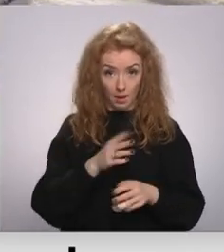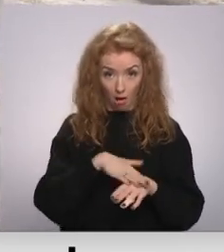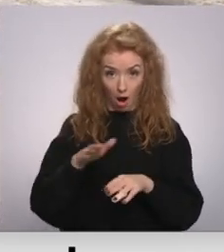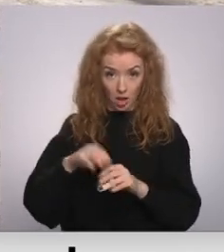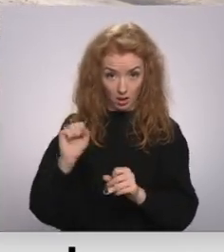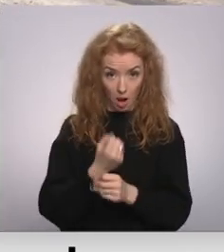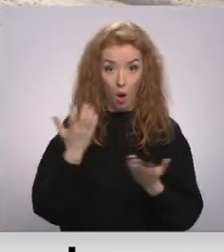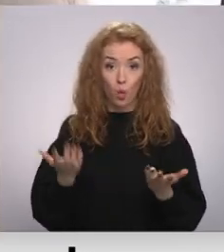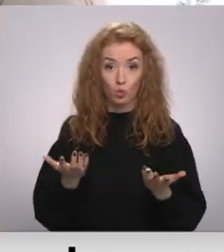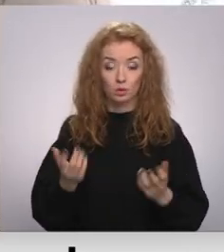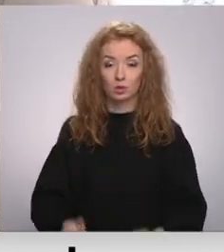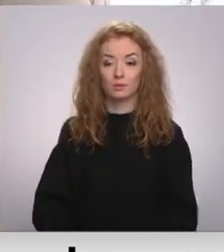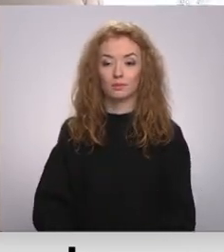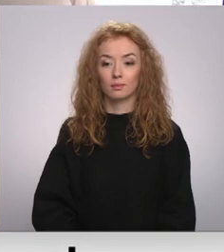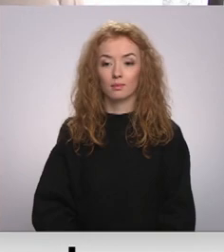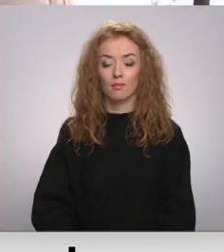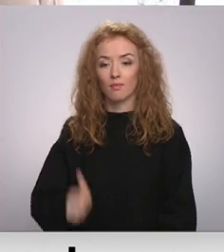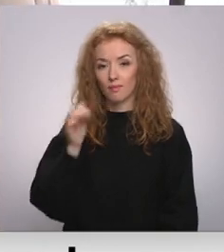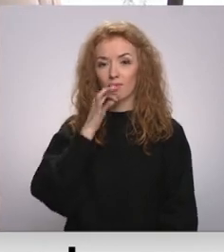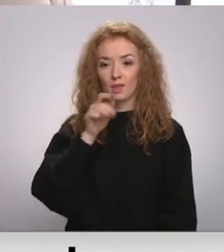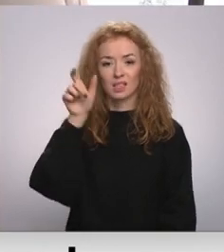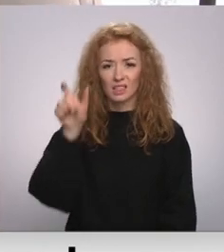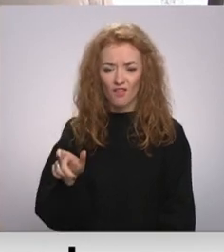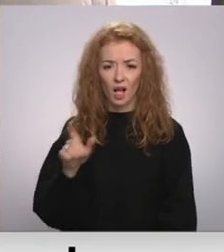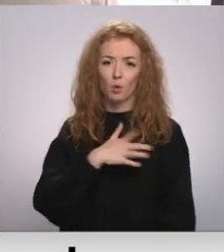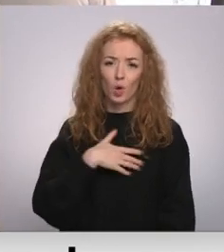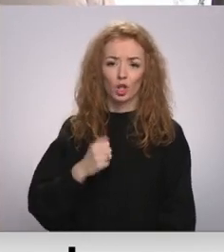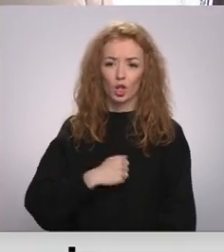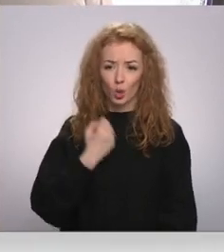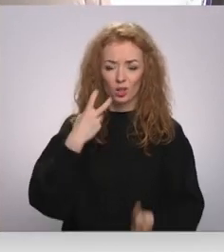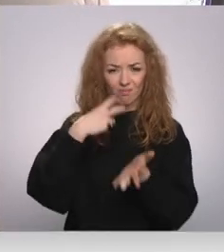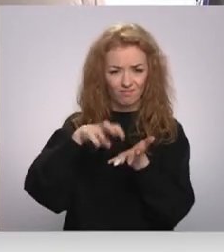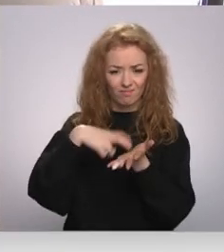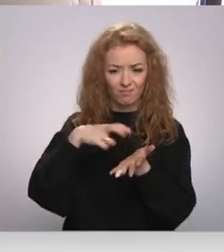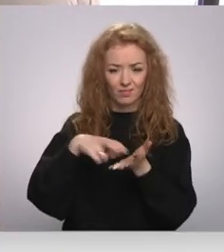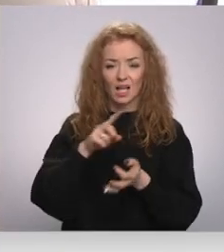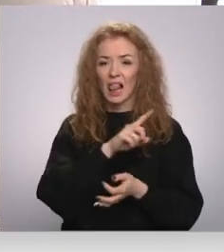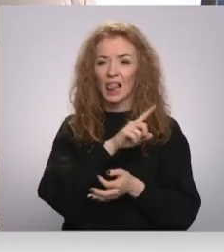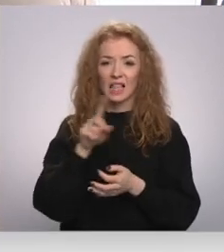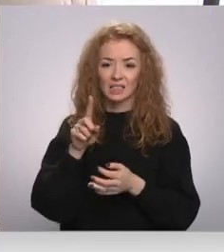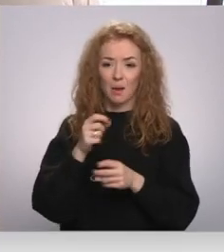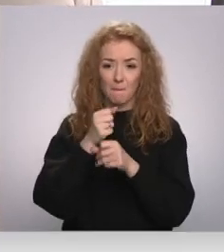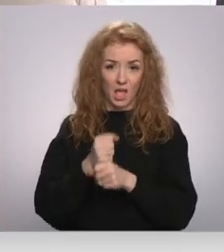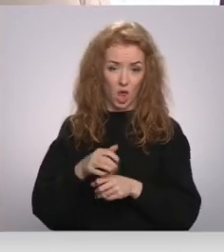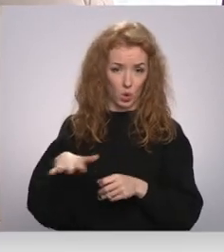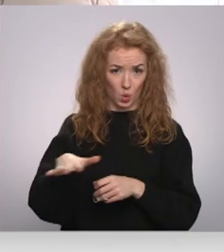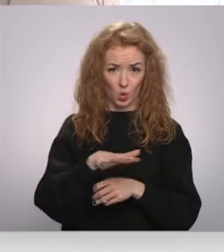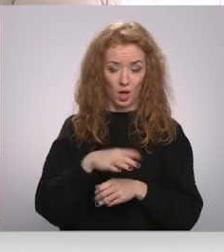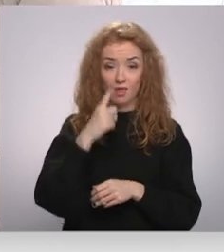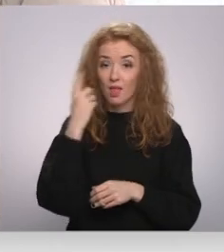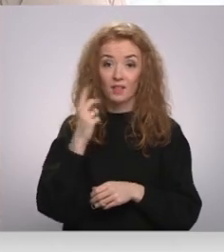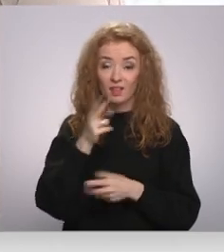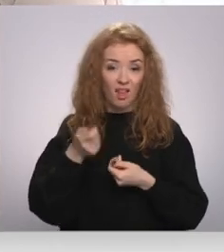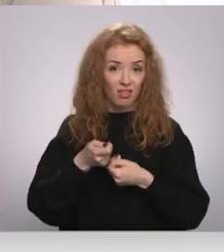salaust. Cilvēkam ir grūti paiet līdz pieturai no šitajām mājām. Neviens netīra